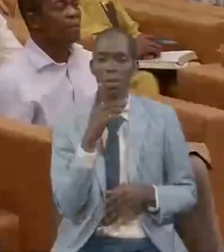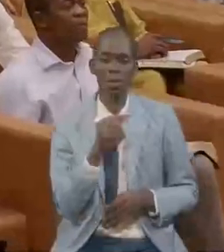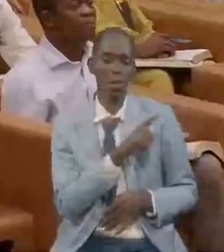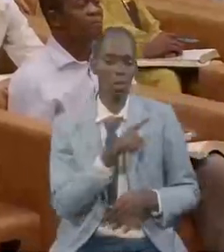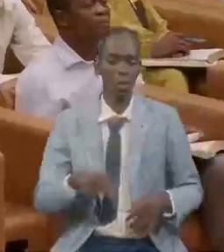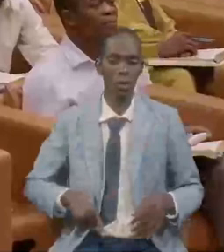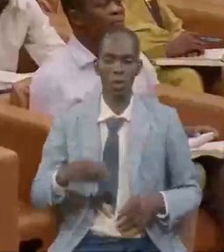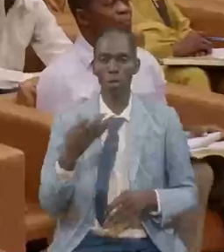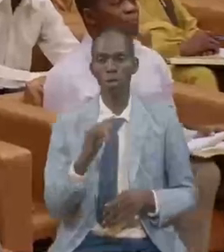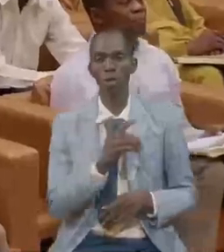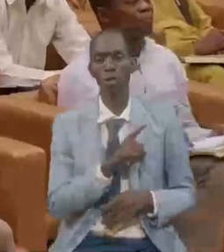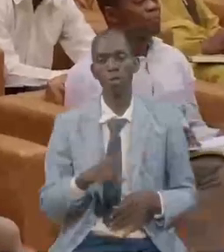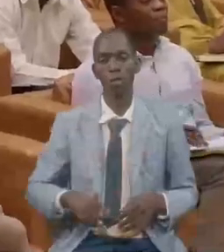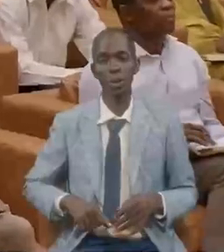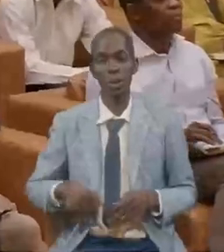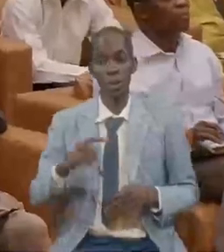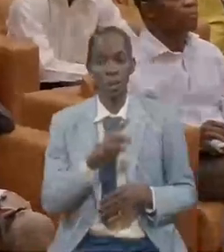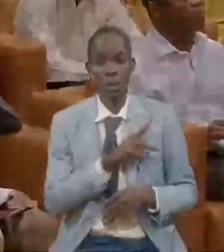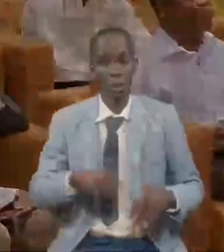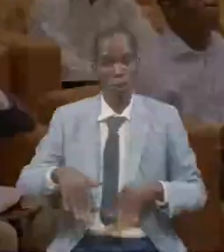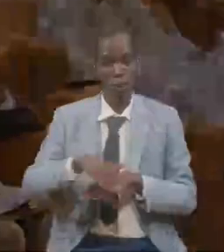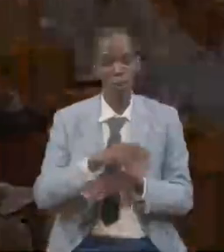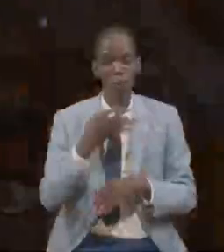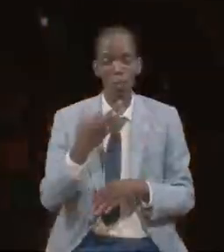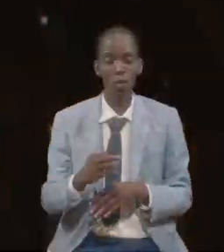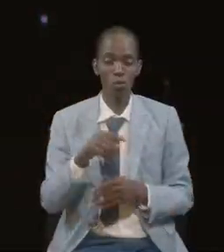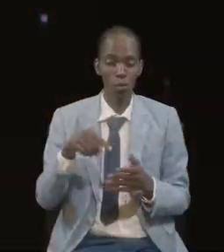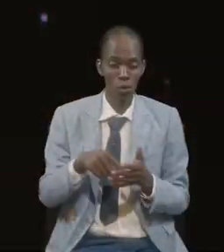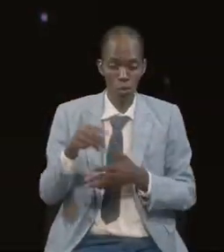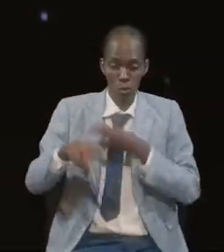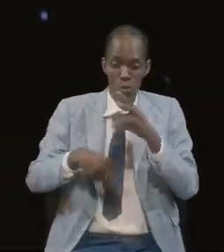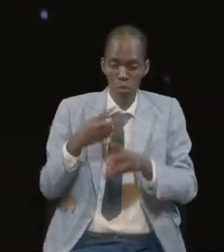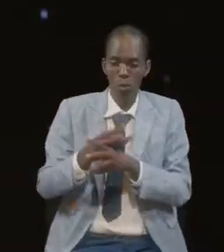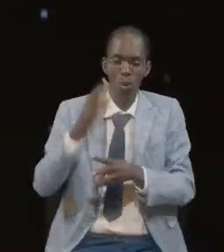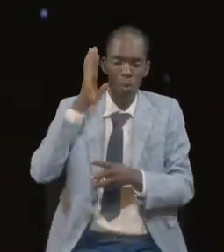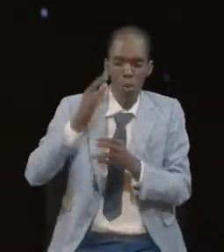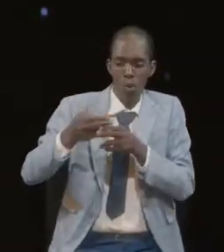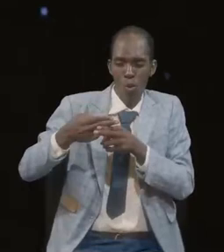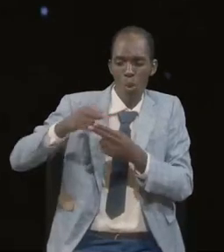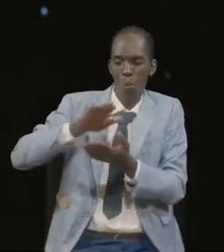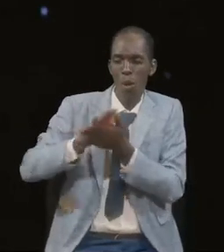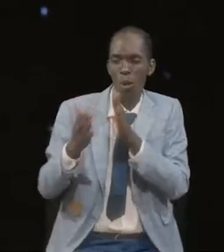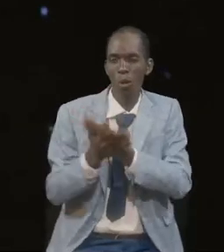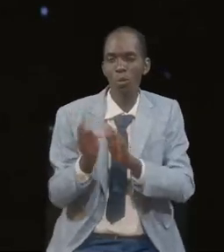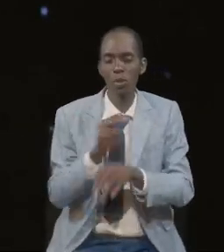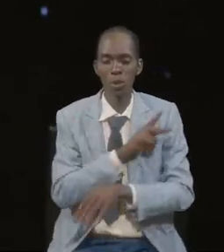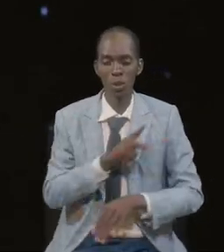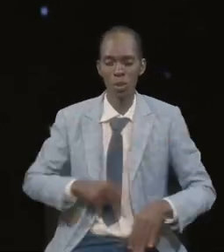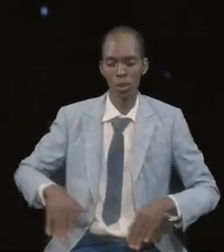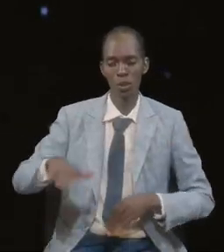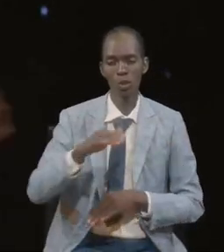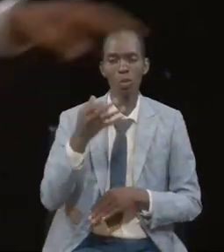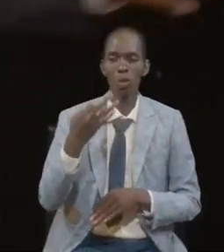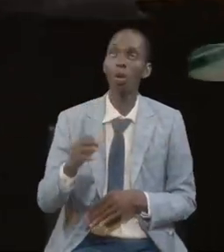Amen. Les royaumes de ce monde deviendront bientôt le royaume de notre Dieu